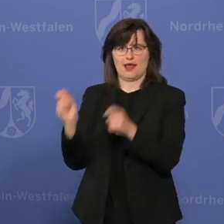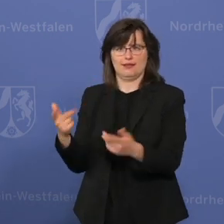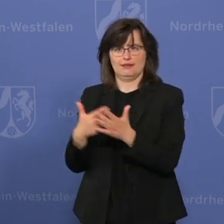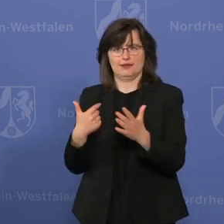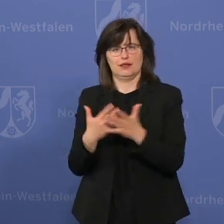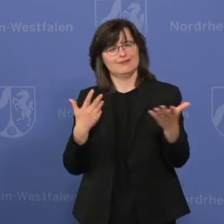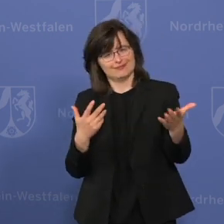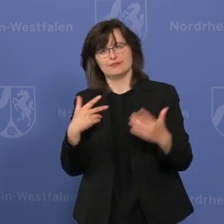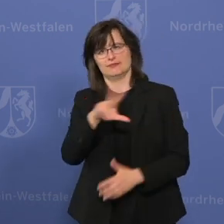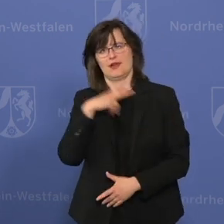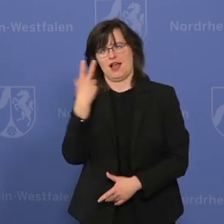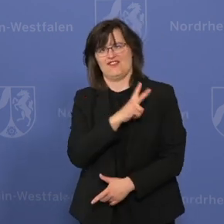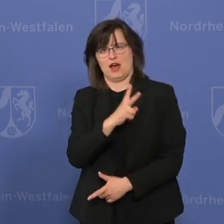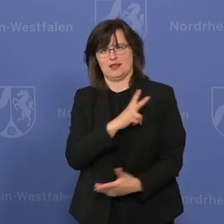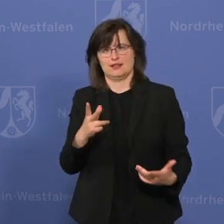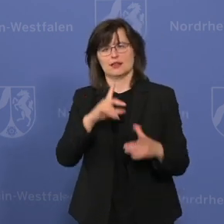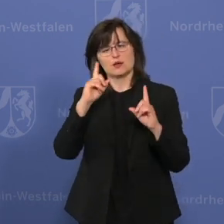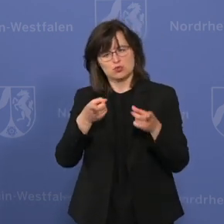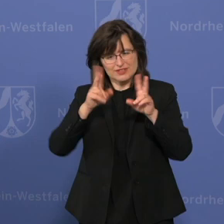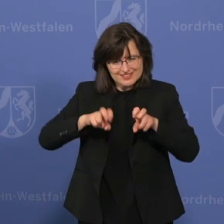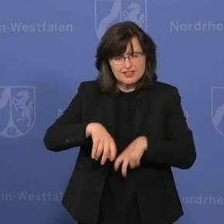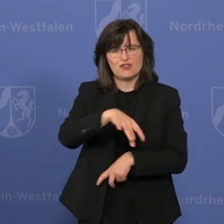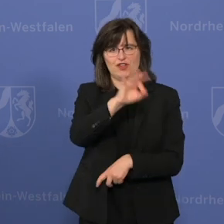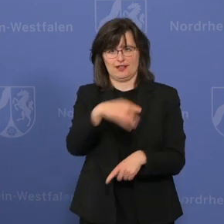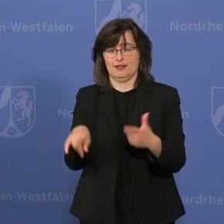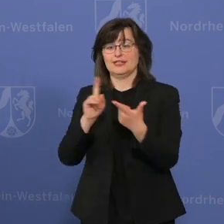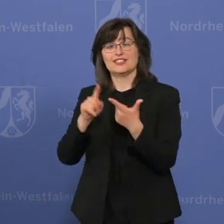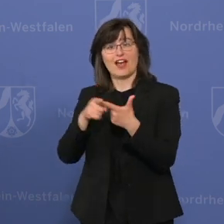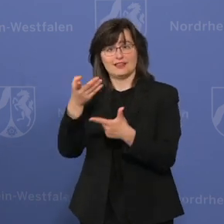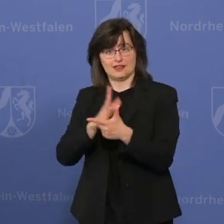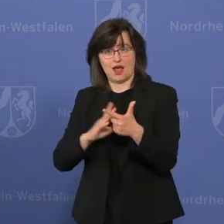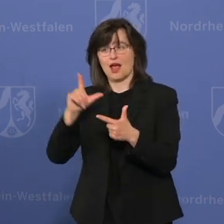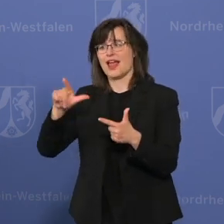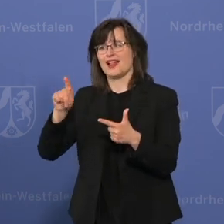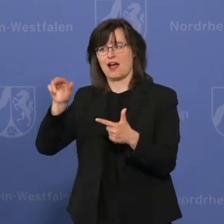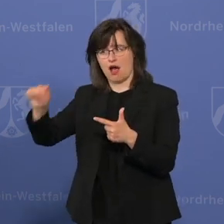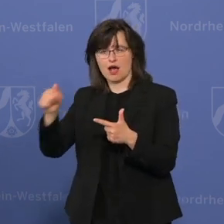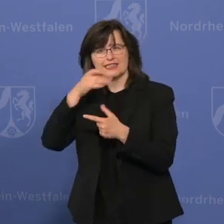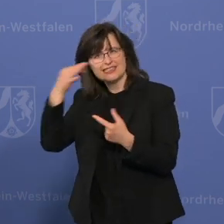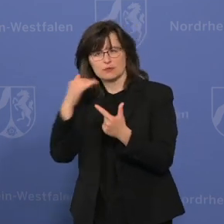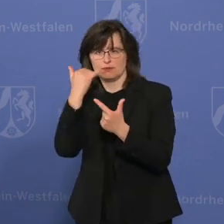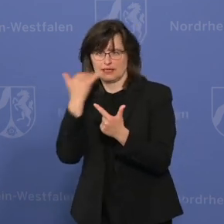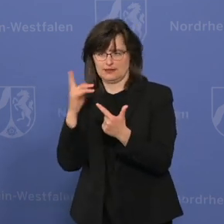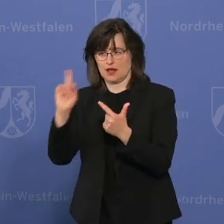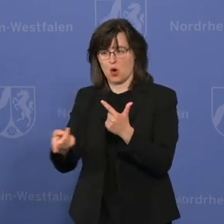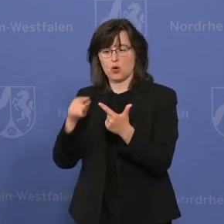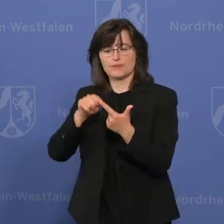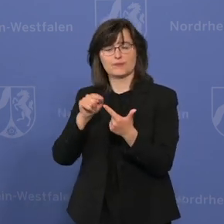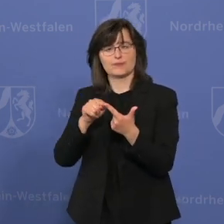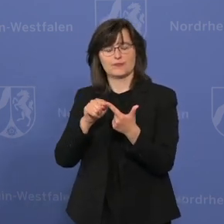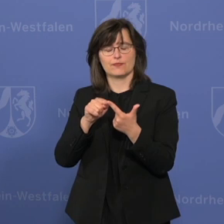warten mussten. Die muss man dort herausnehmen. Der zweite Teil, das ist aber auch vom LKA dort ausgeführt worden, ist wohl auch